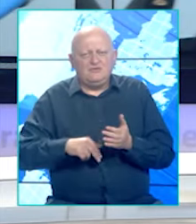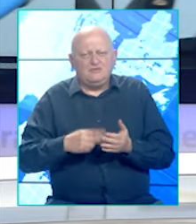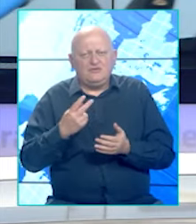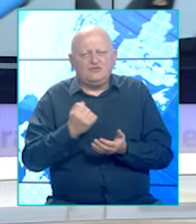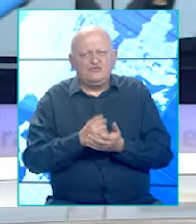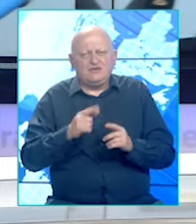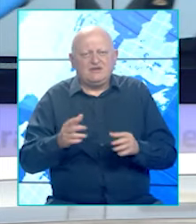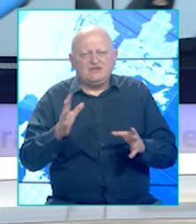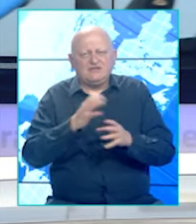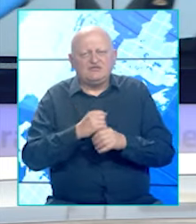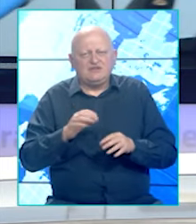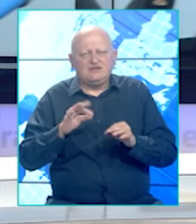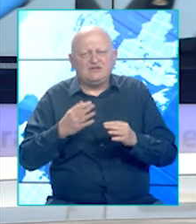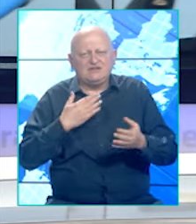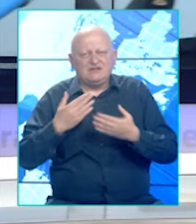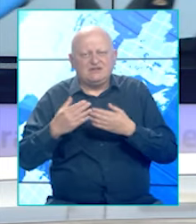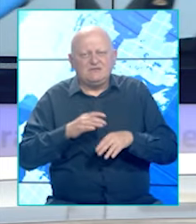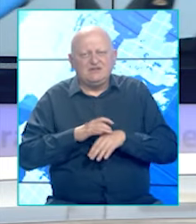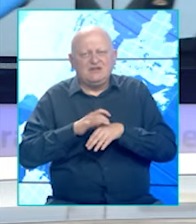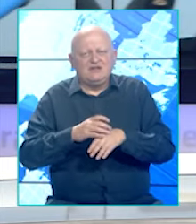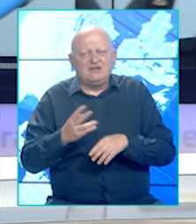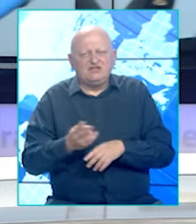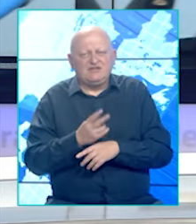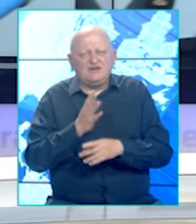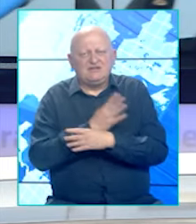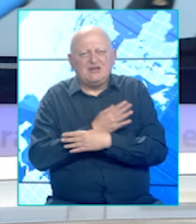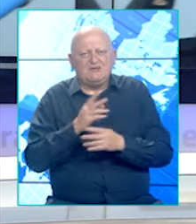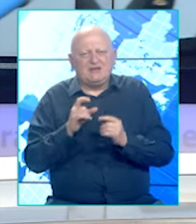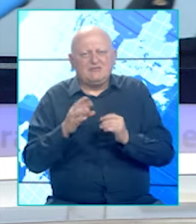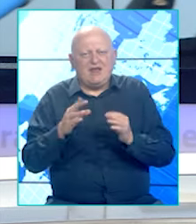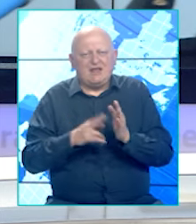Potpisivanjem dva dokumenta završen je 10. summit lidera